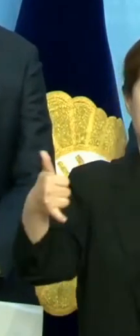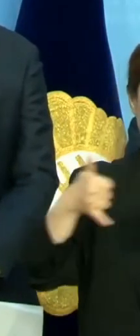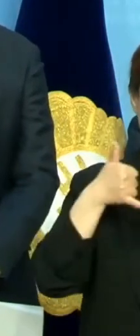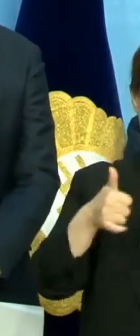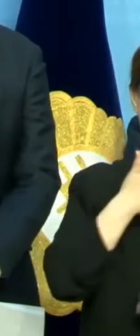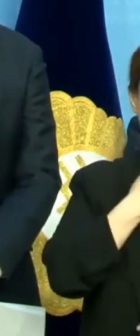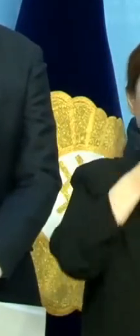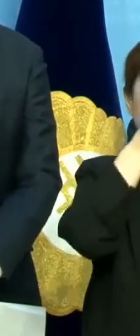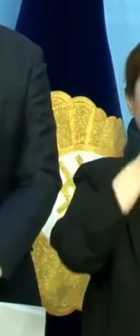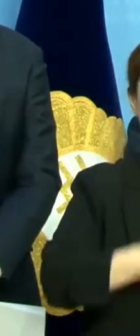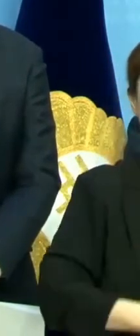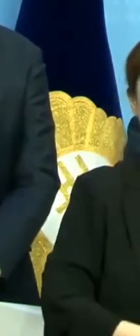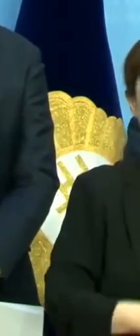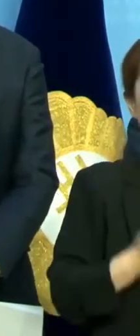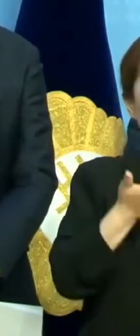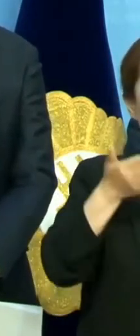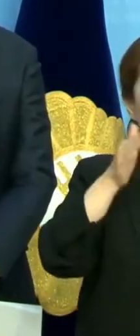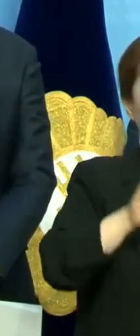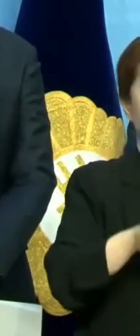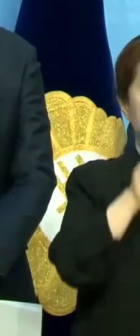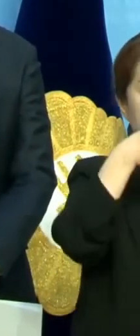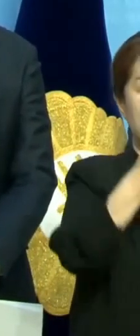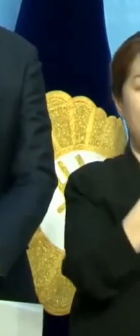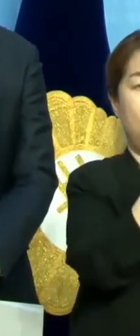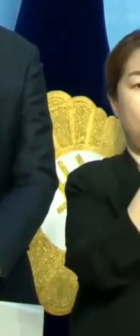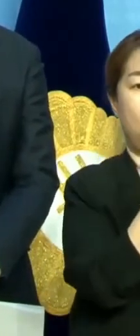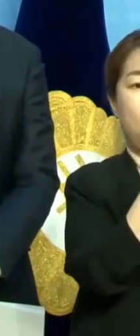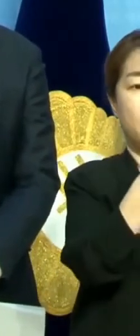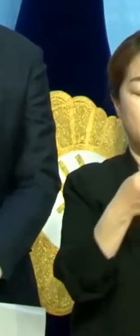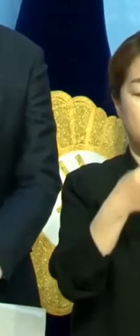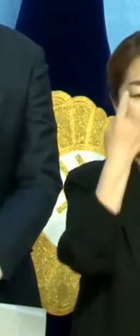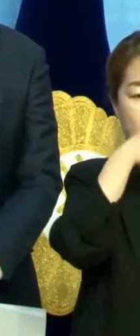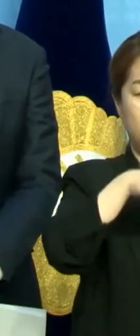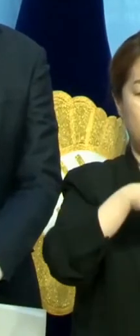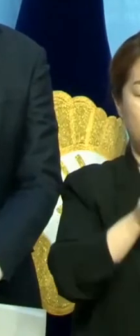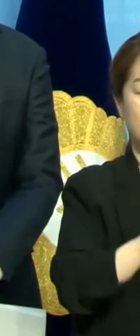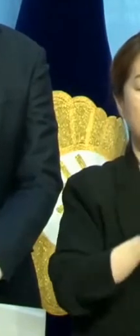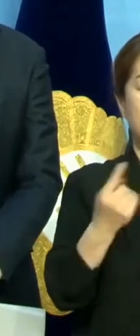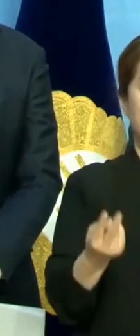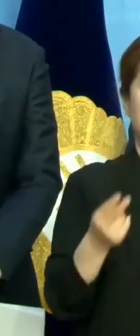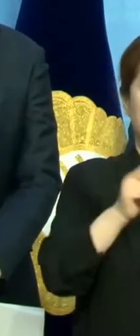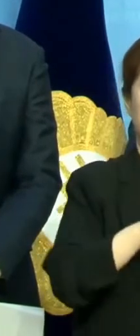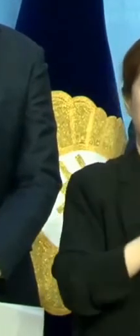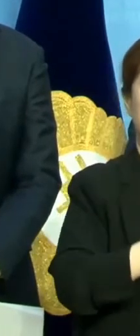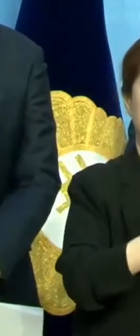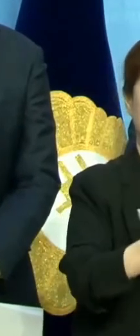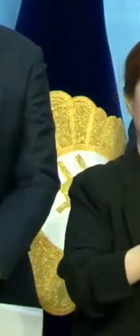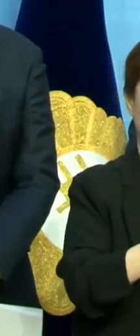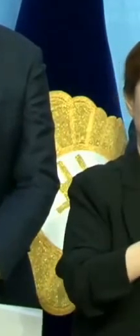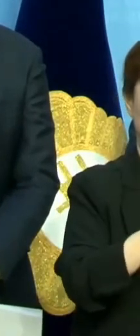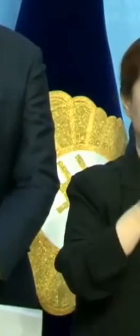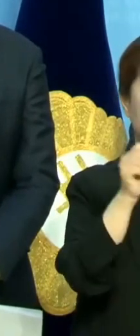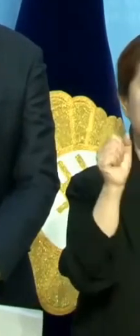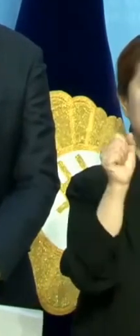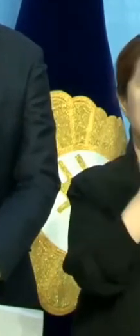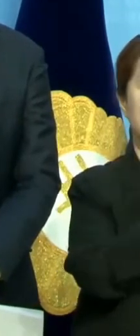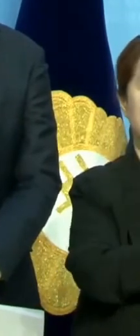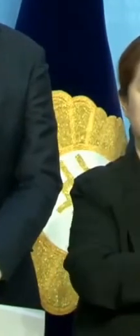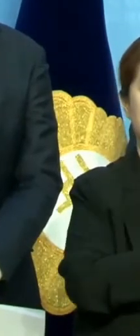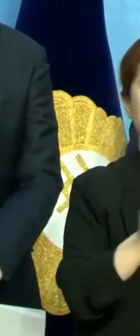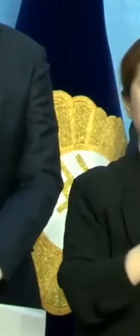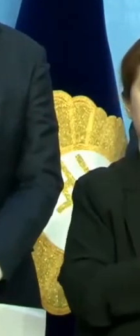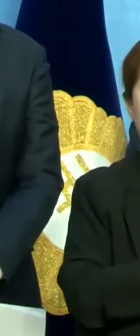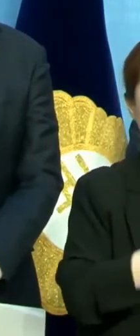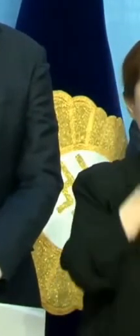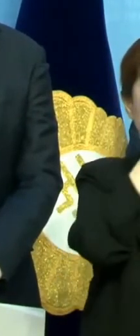왔었습니다. 하지만 이도희 감독 부임 이후로 서서히 무너지기 시작했습니다. 연습도